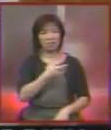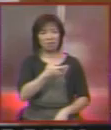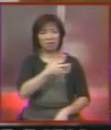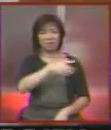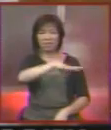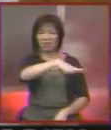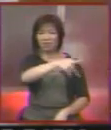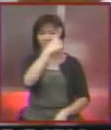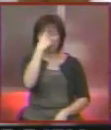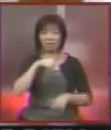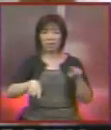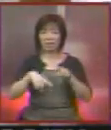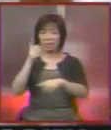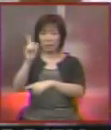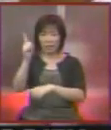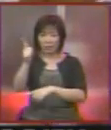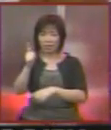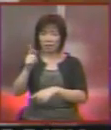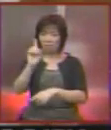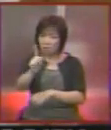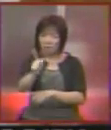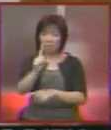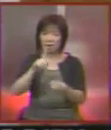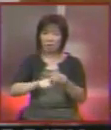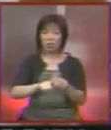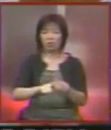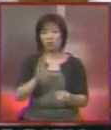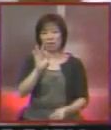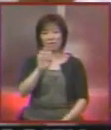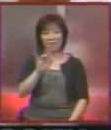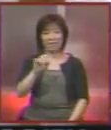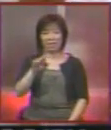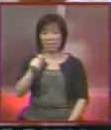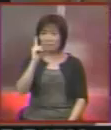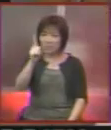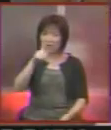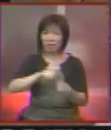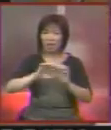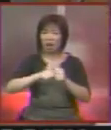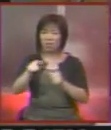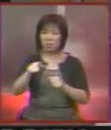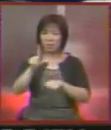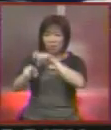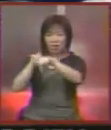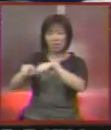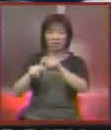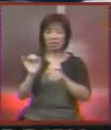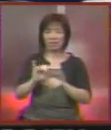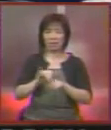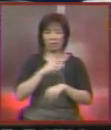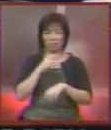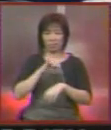Prosecutor Rodolfo Fariñas tungkol sa kung paano tatalakayan ang Articles of Impeachment. Naiintriga naman ang ilan sa naging sagot ni Fariñas sa tanong ni Senador Jinggoy